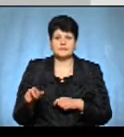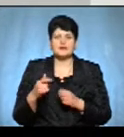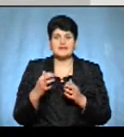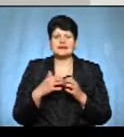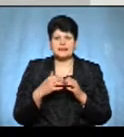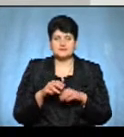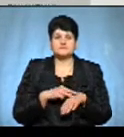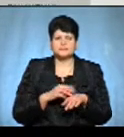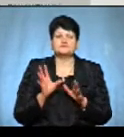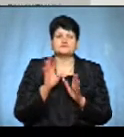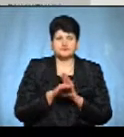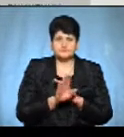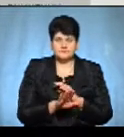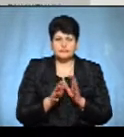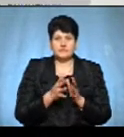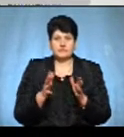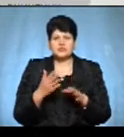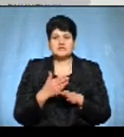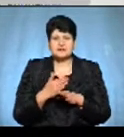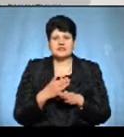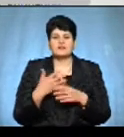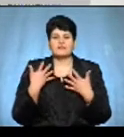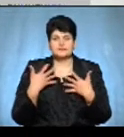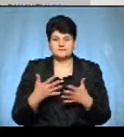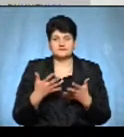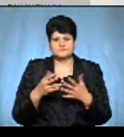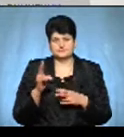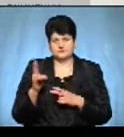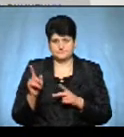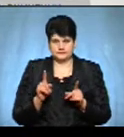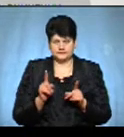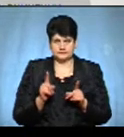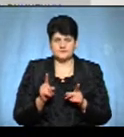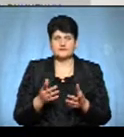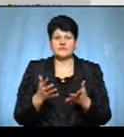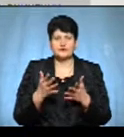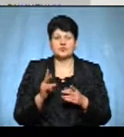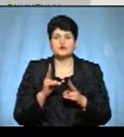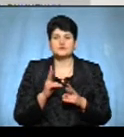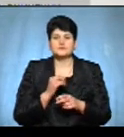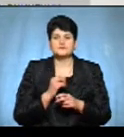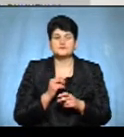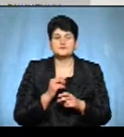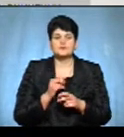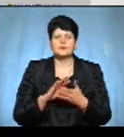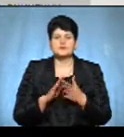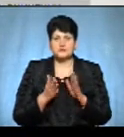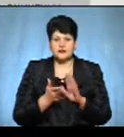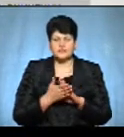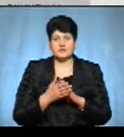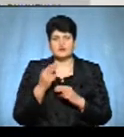серед правоохоронців. Більша частина злочинів розкрита. Тобто встановлені обставини вчинення цих злочинів.